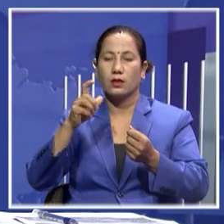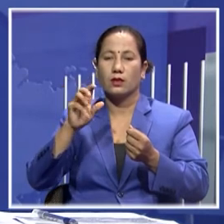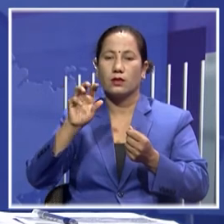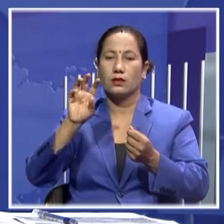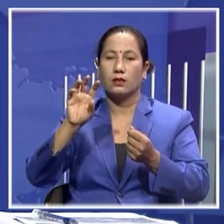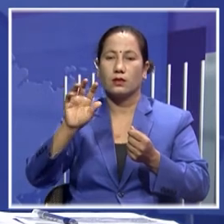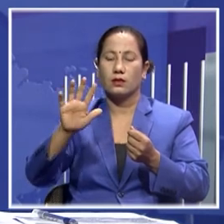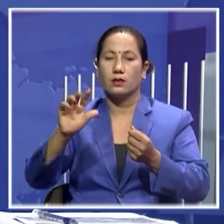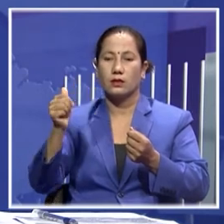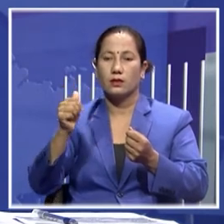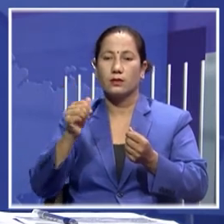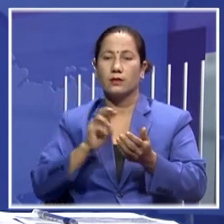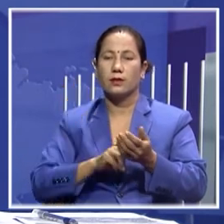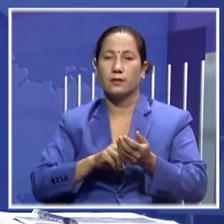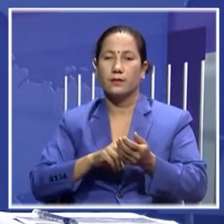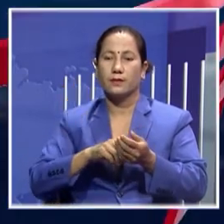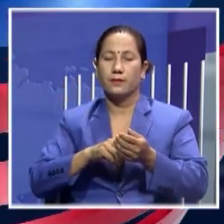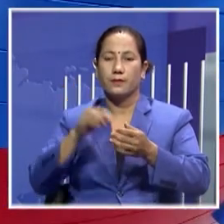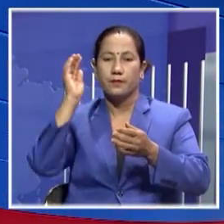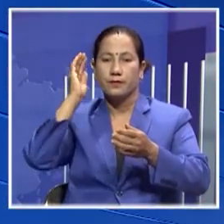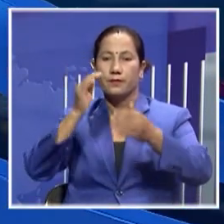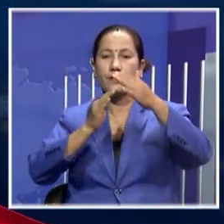समाचारको क्रम जारी नै छ, एकैछिनको विश्राम।